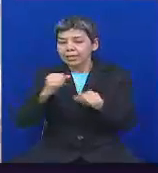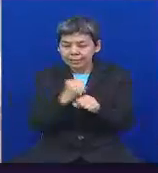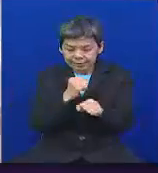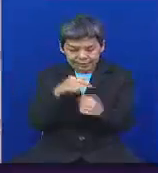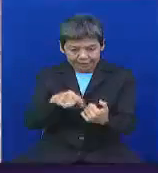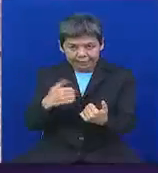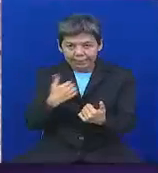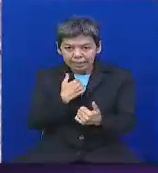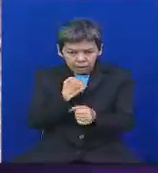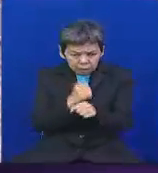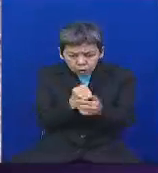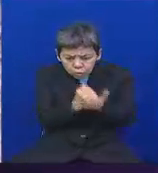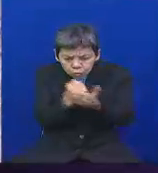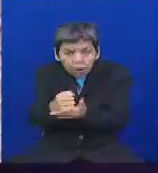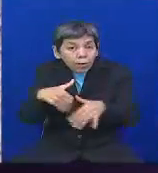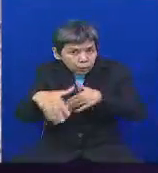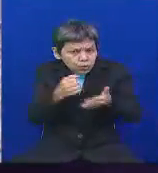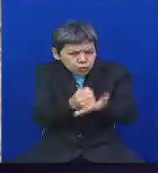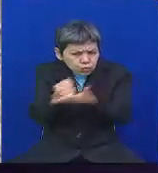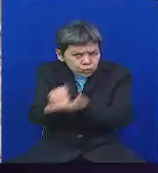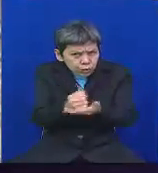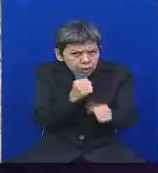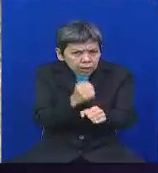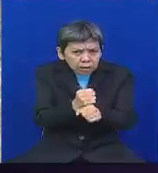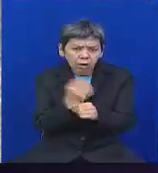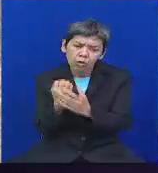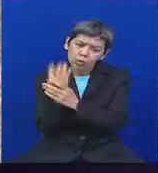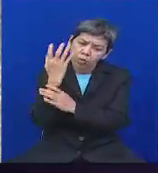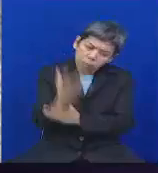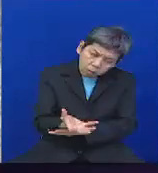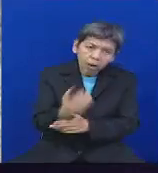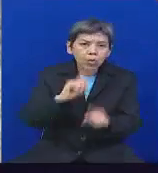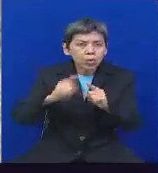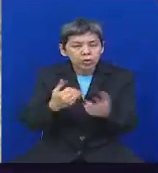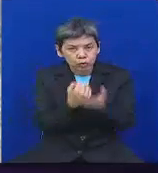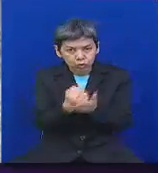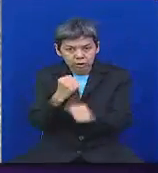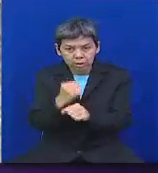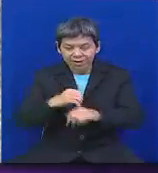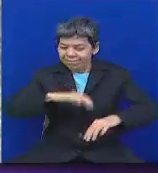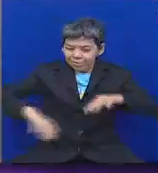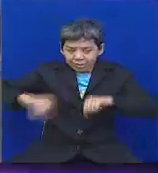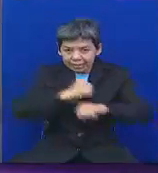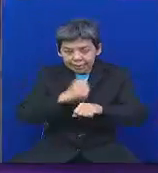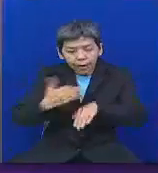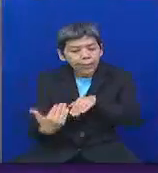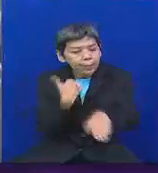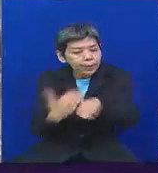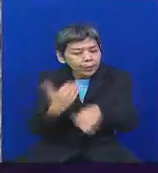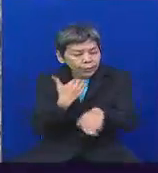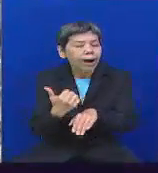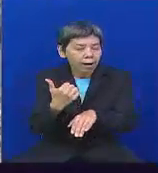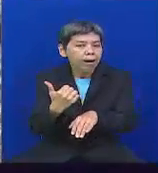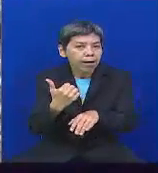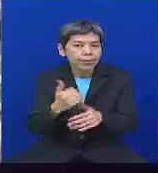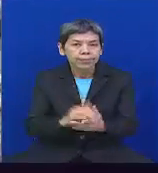าได้เร่งกันเข้าช่วยเหลือชาวบ้านจัดเก็บซากต้นไม้และซากวัชพืชรวมถึงเคลียร์เส้นทางให้สามารถสัญจรไปบ้านได้ด้วย